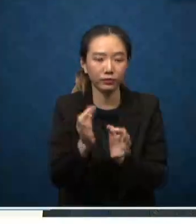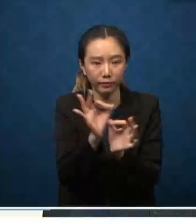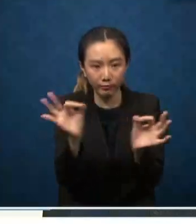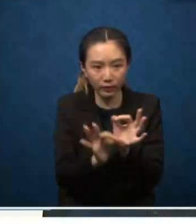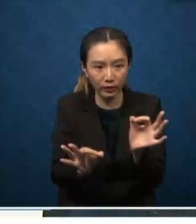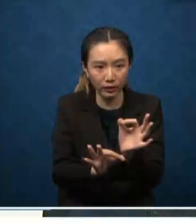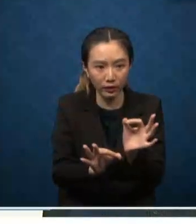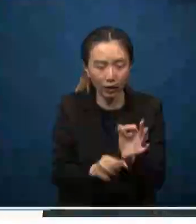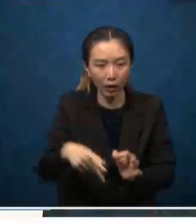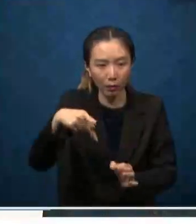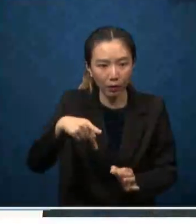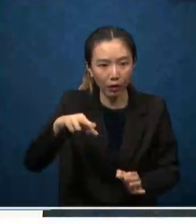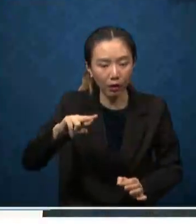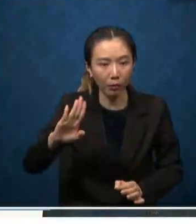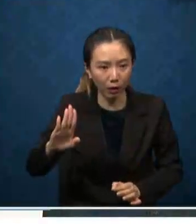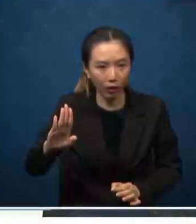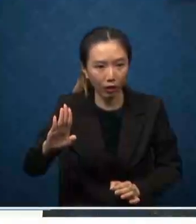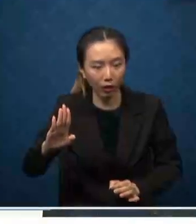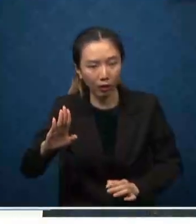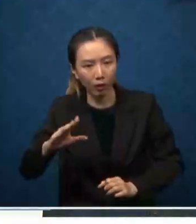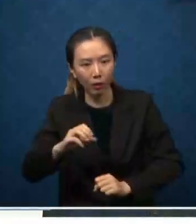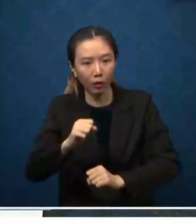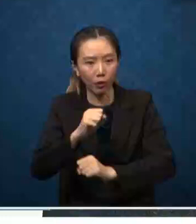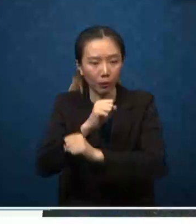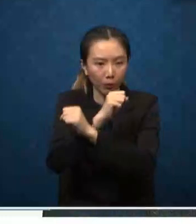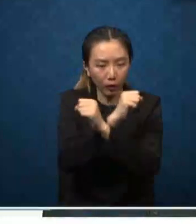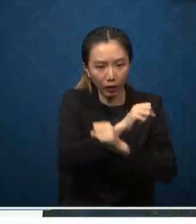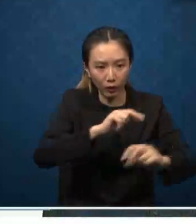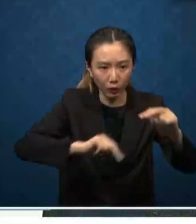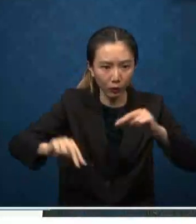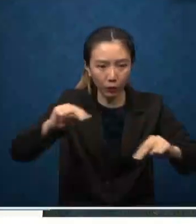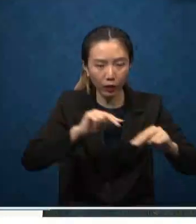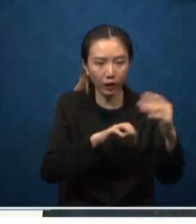ติควบคุมว่าด้วยการคอมพิวเตอร์เนี่ยฮะ